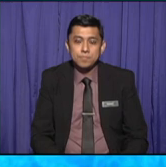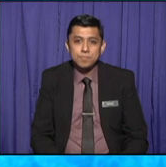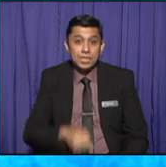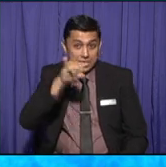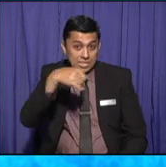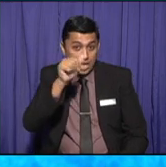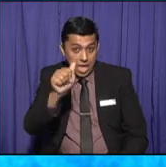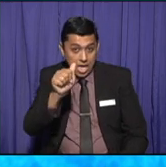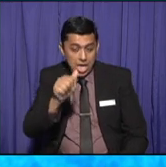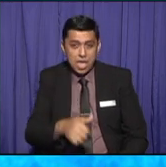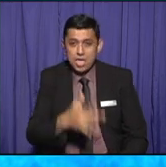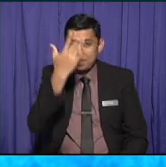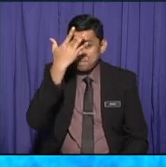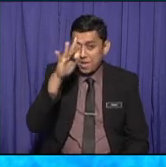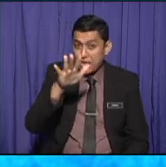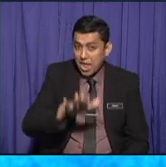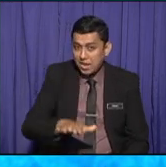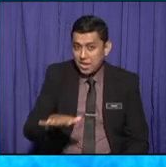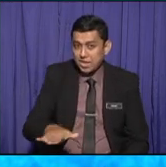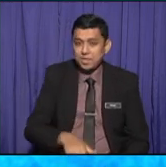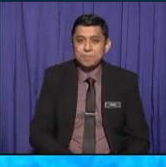Ja. Pandai adik-adik.